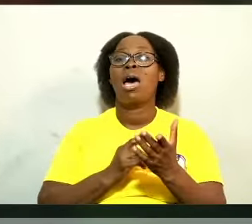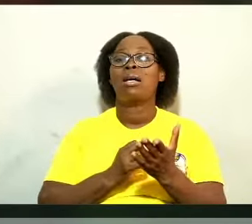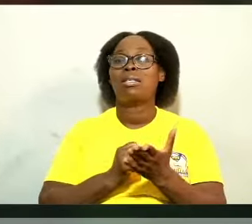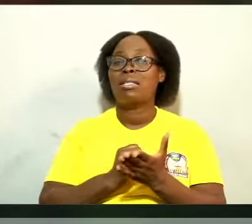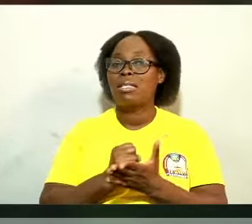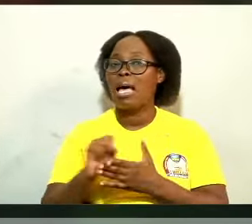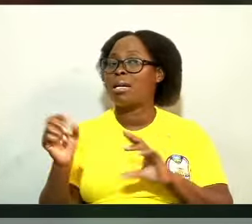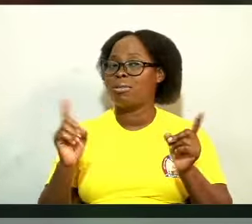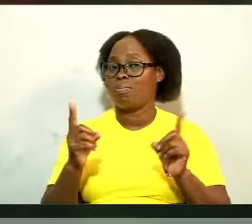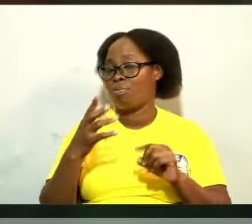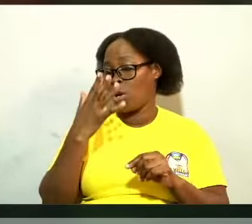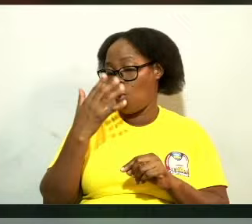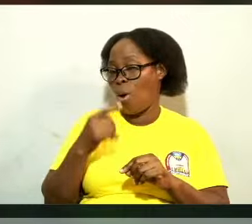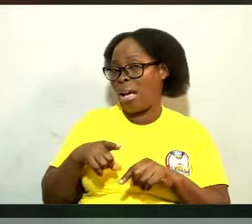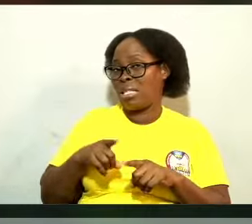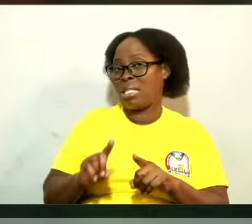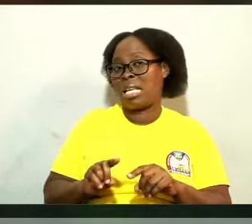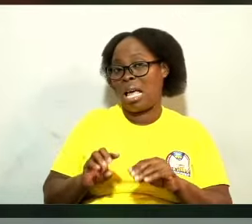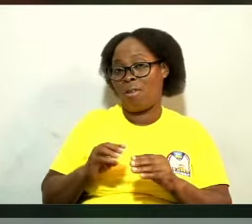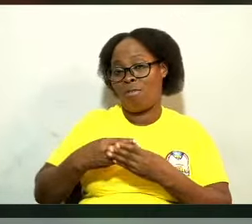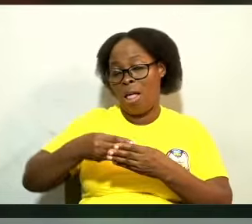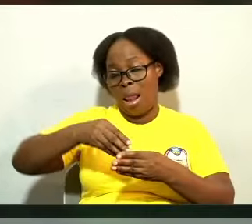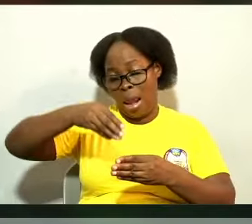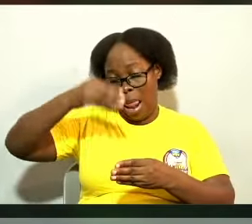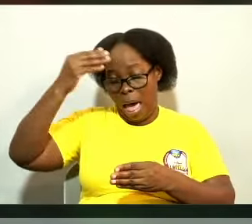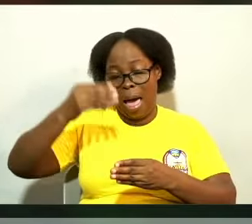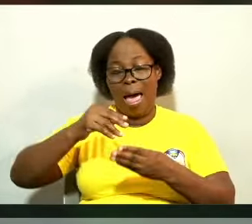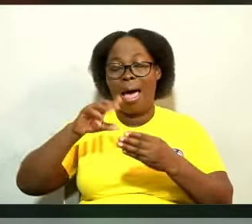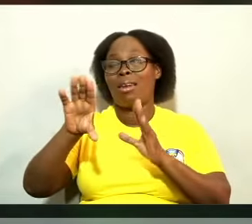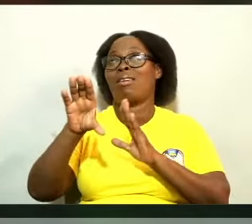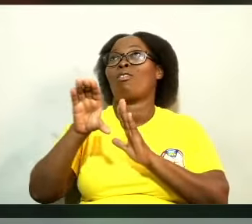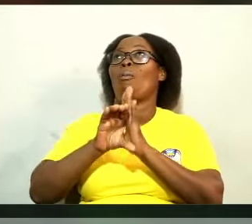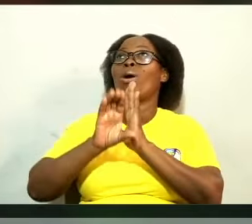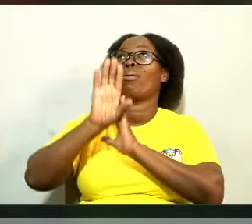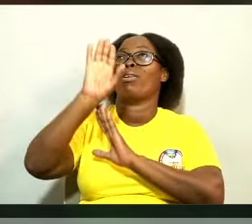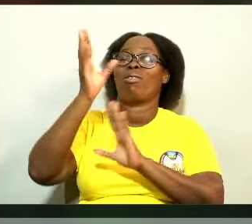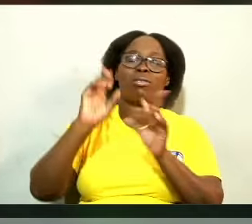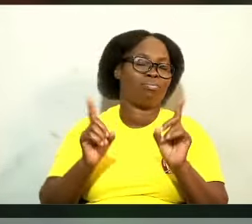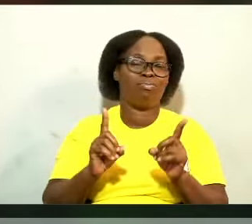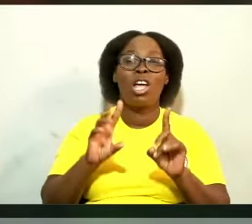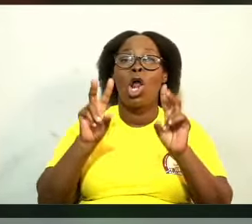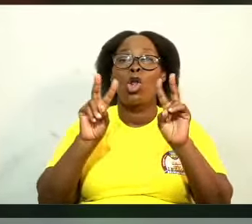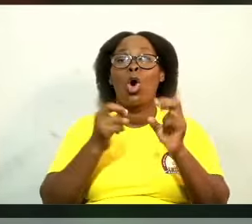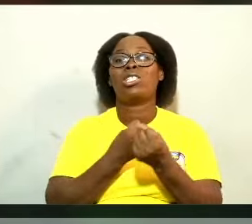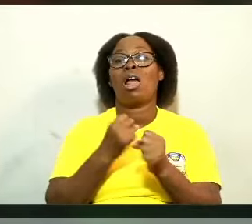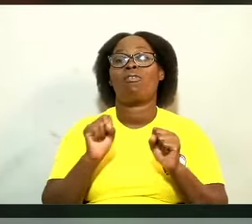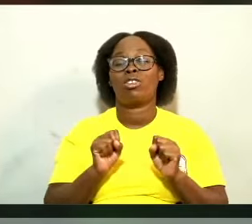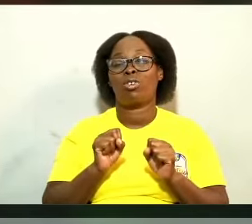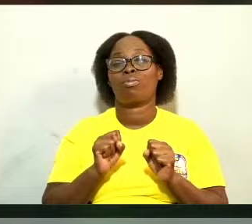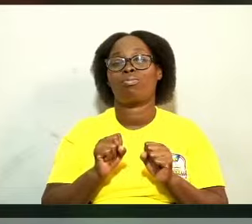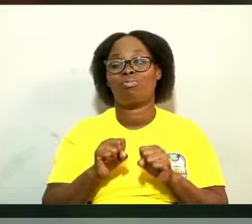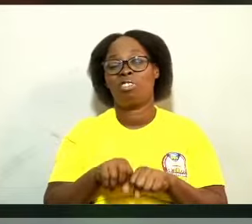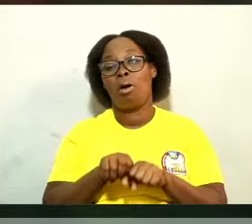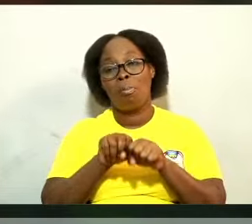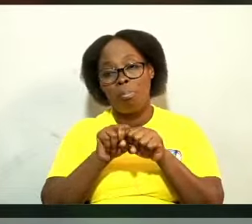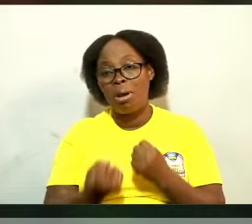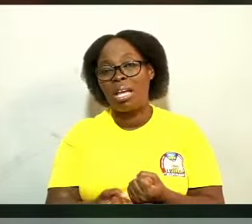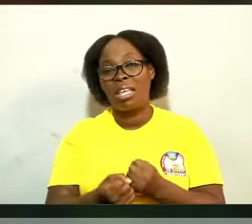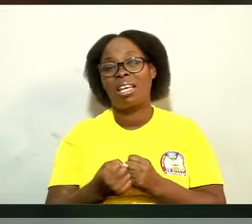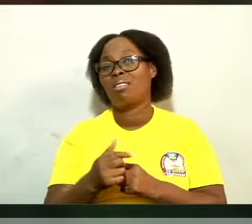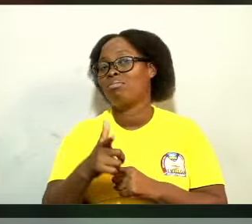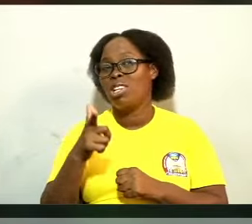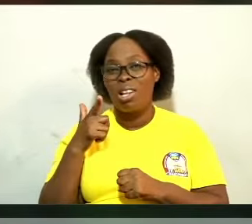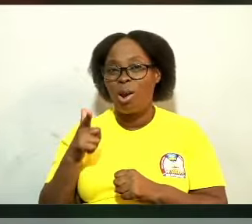maana hawajifunzi amri zako. Kwa hiyo hakuna wokovu wa kuvunja amri za Mungu.